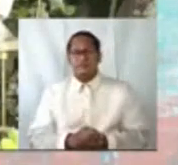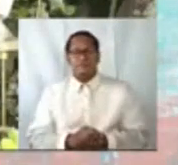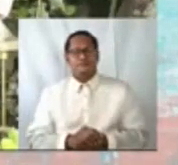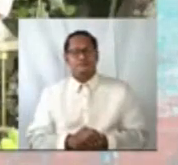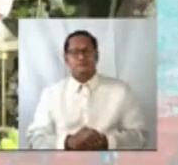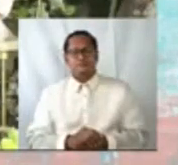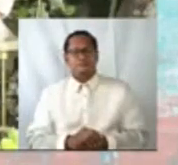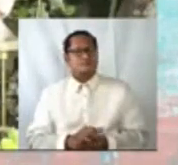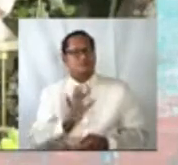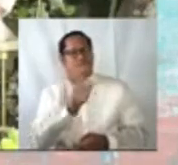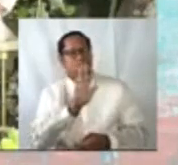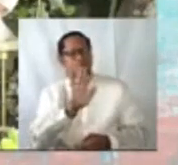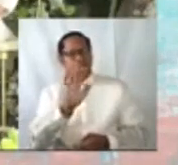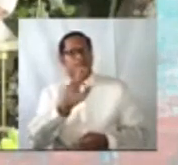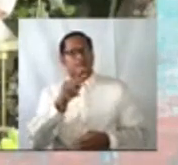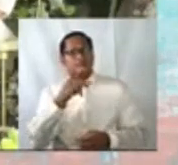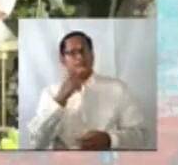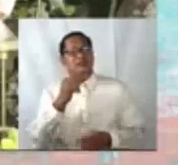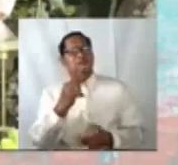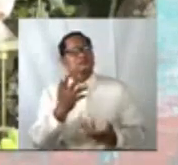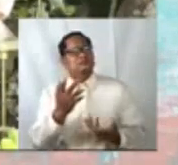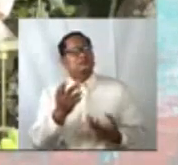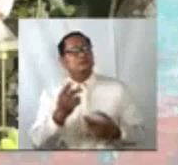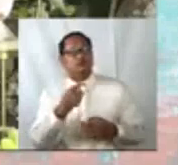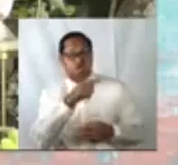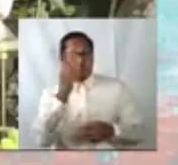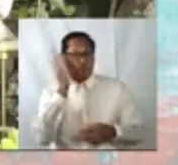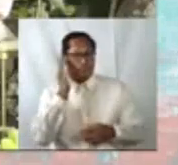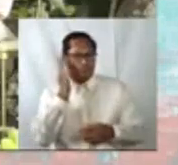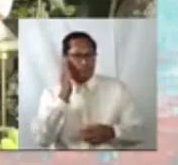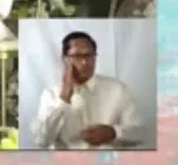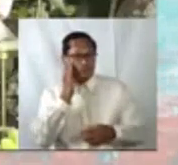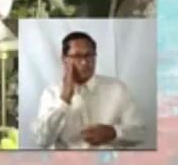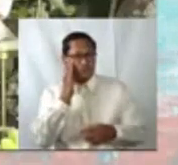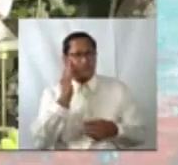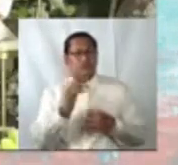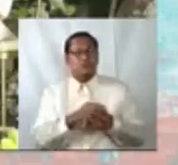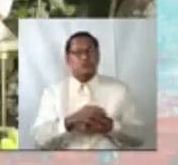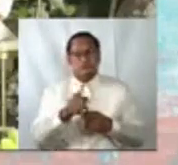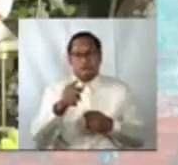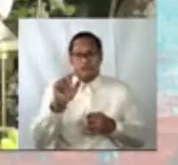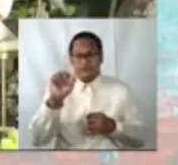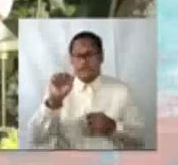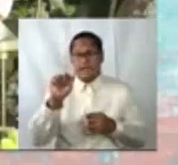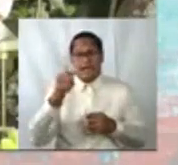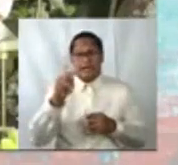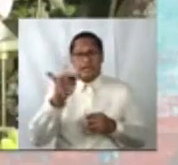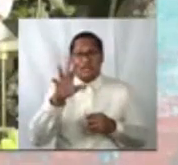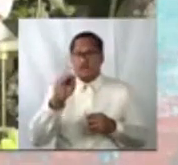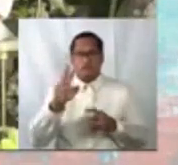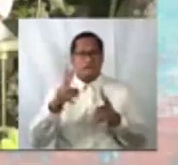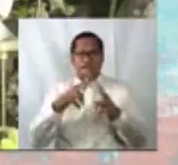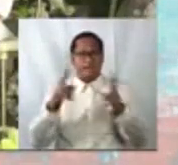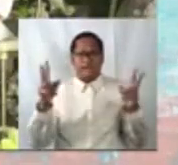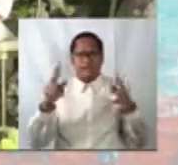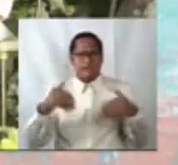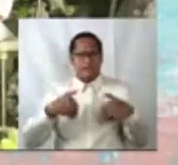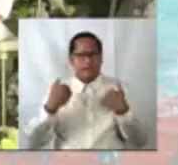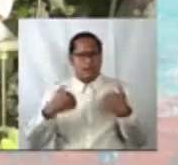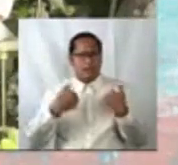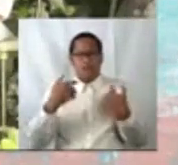Hindi ko dinidiscount, Yusek, kasi alam mo, sa totoo lang, bata pa kasi si Aguinaldo nung panahon na ito. He was 29 years old